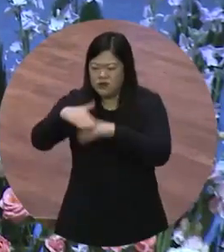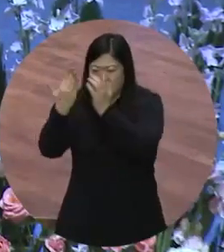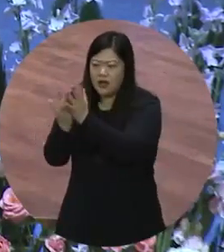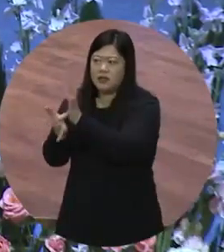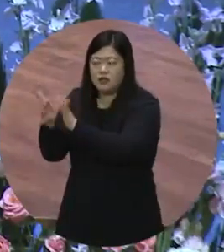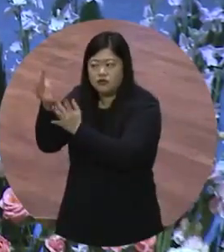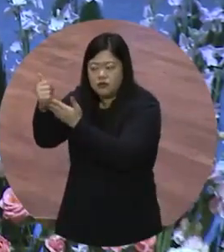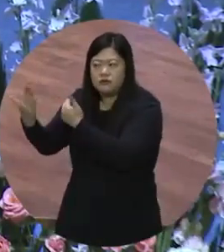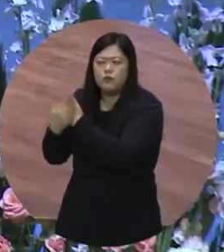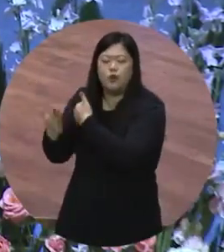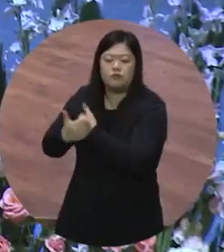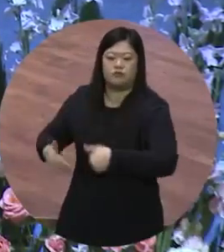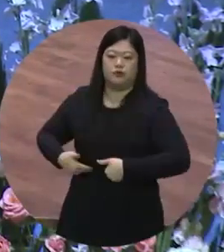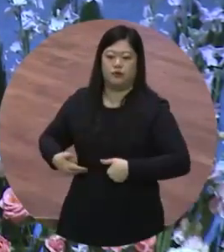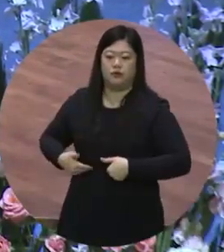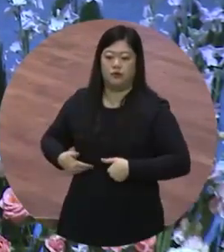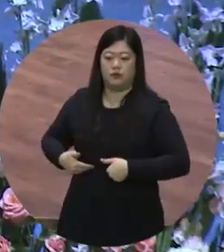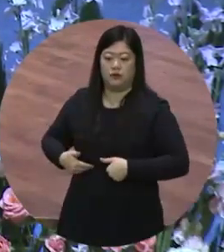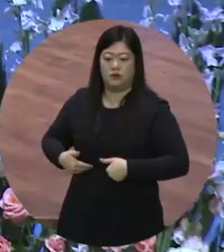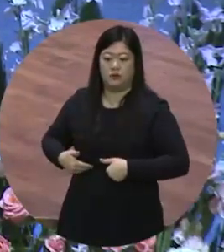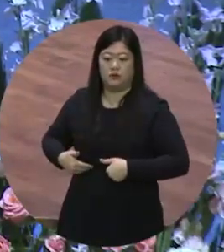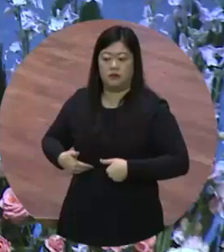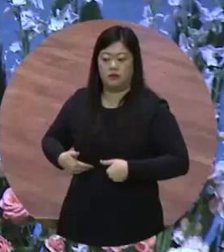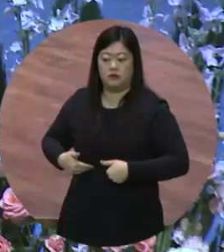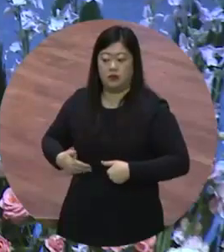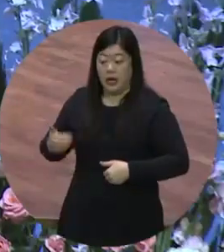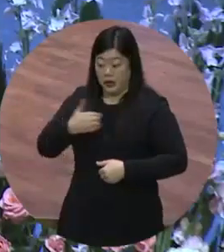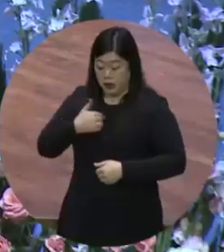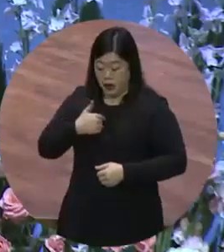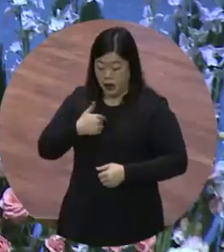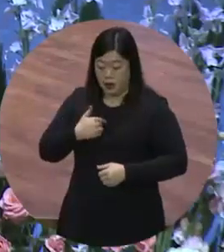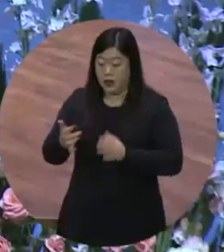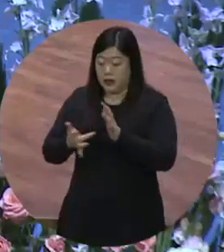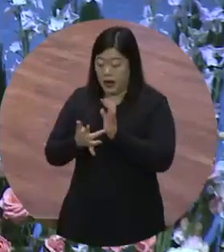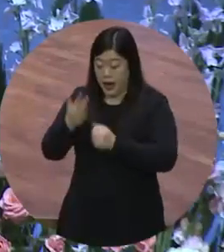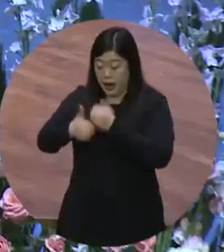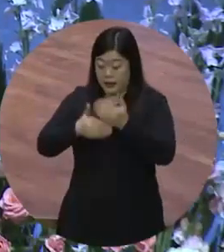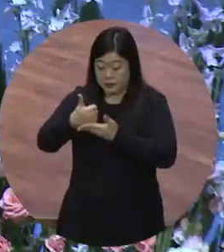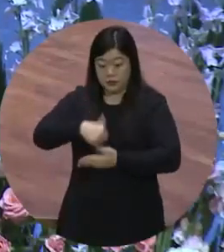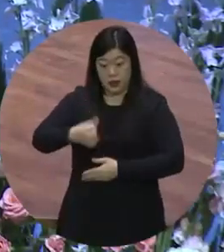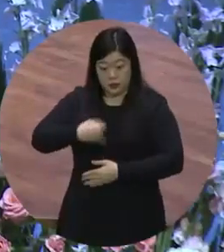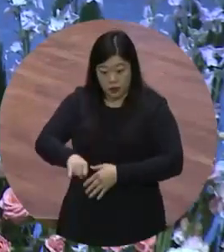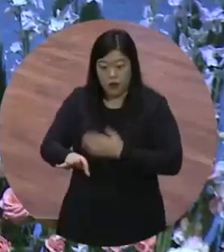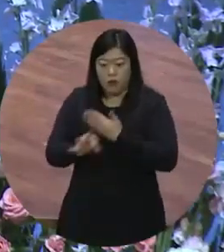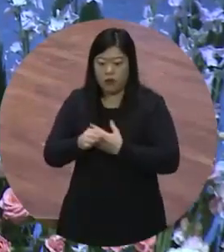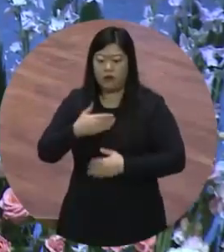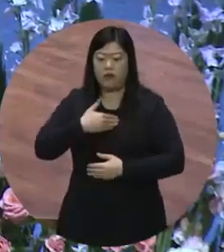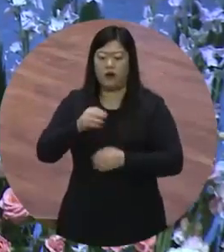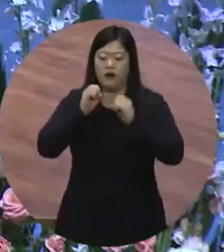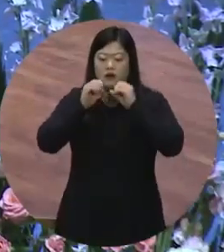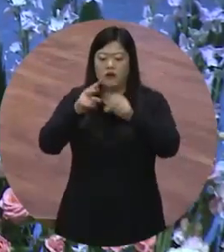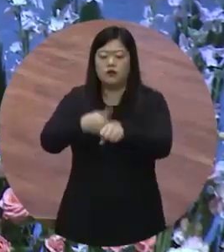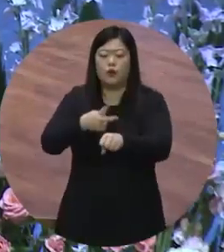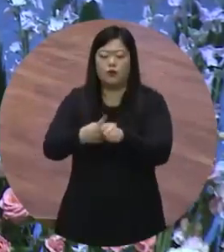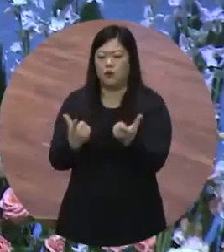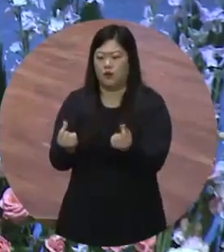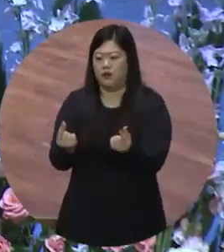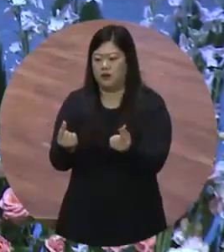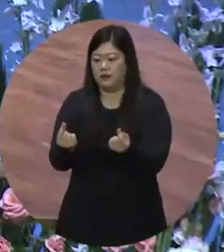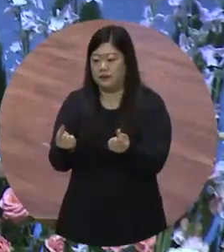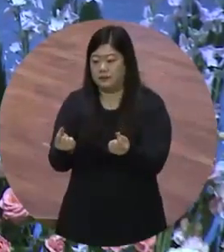사람이에요. 구원받은 하나님의 자녀는 다 선교사예요. 복음을 전가해야 됩니다. 예수